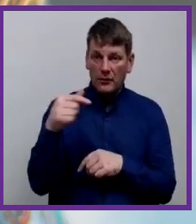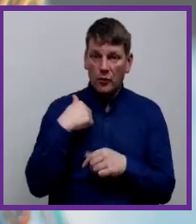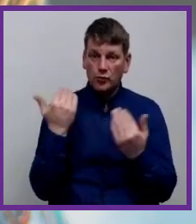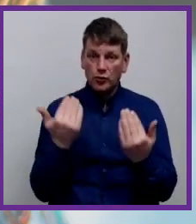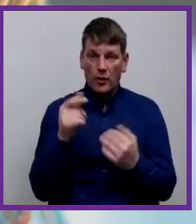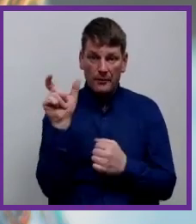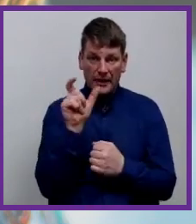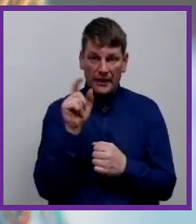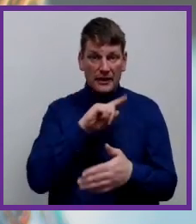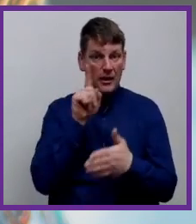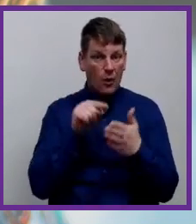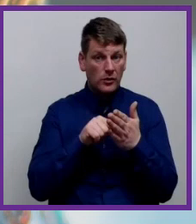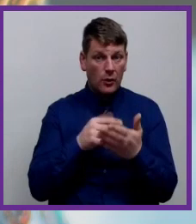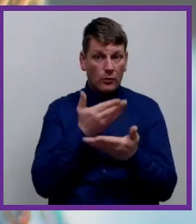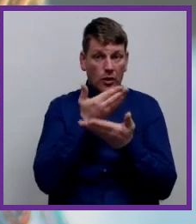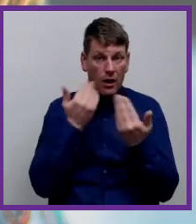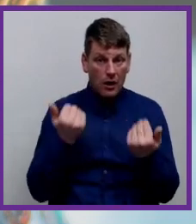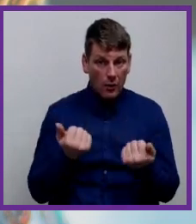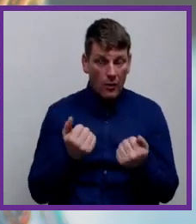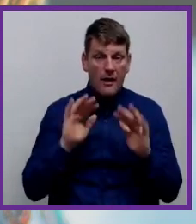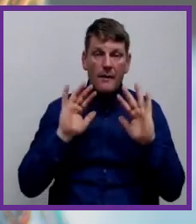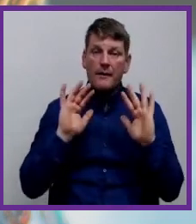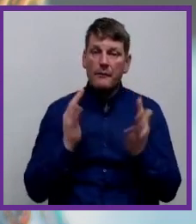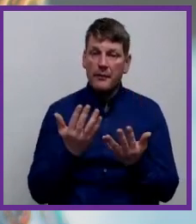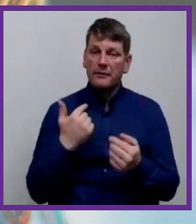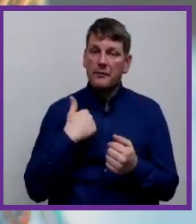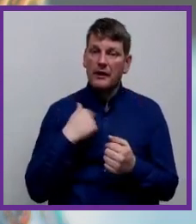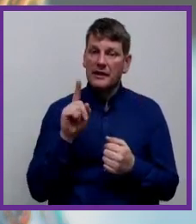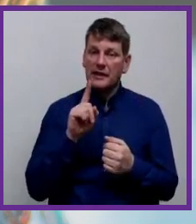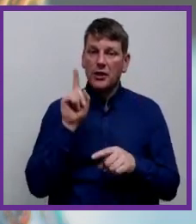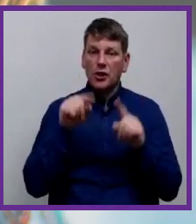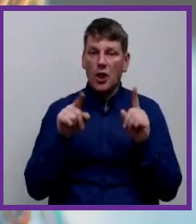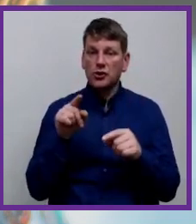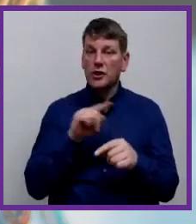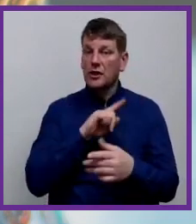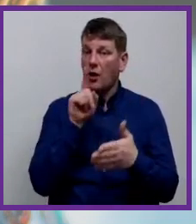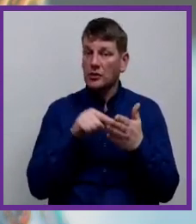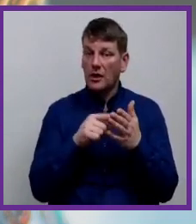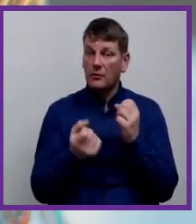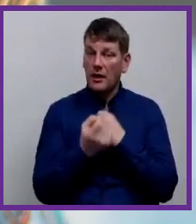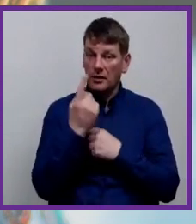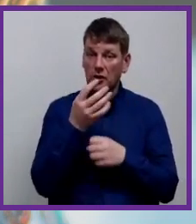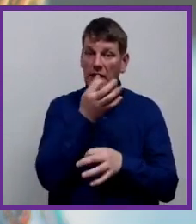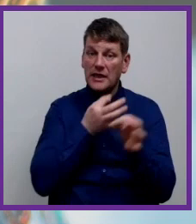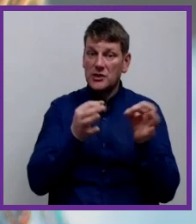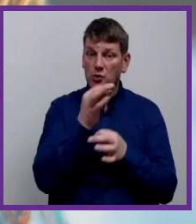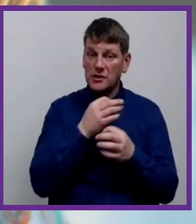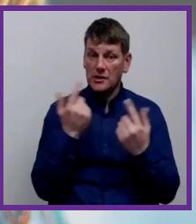šobrīd jautājumu nav. Bet man ir daži jautājumi radušies diskusijas